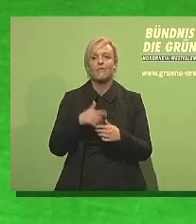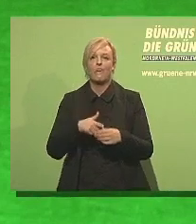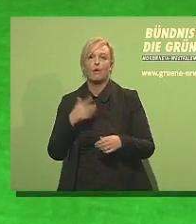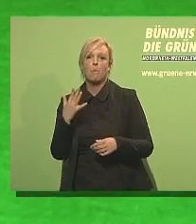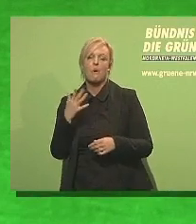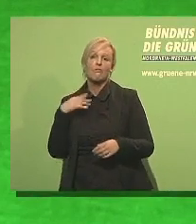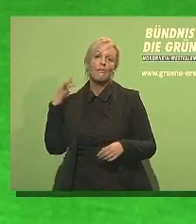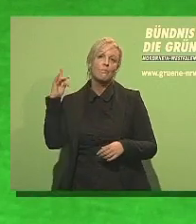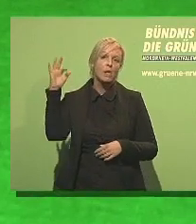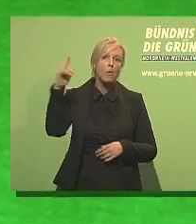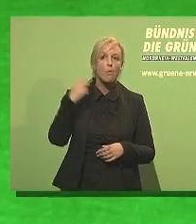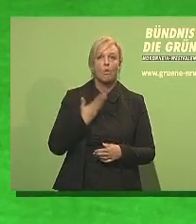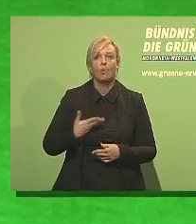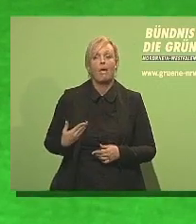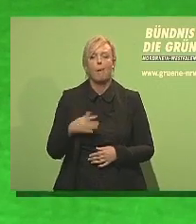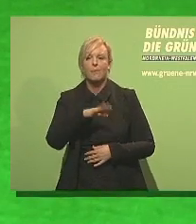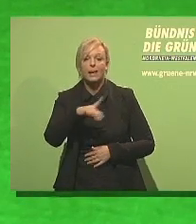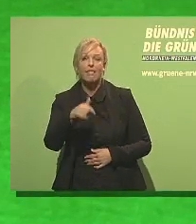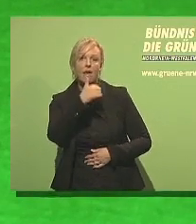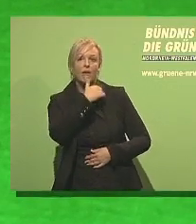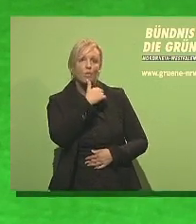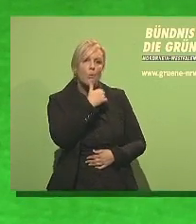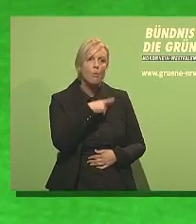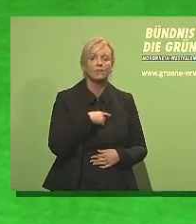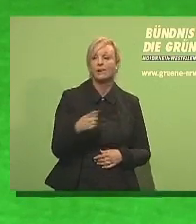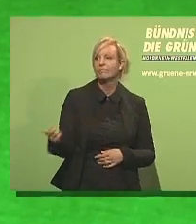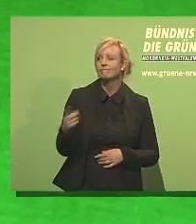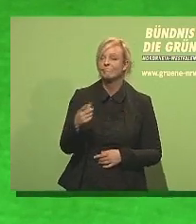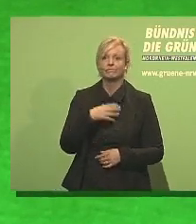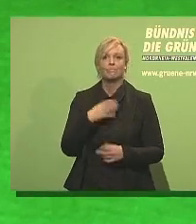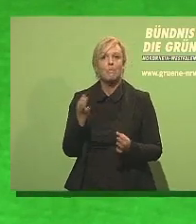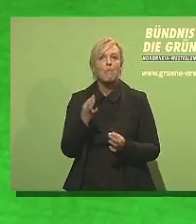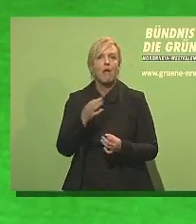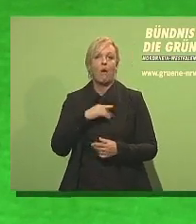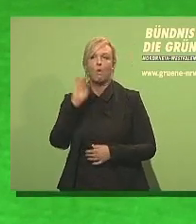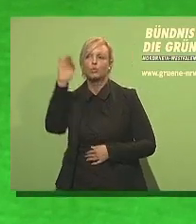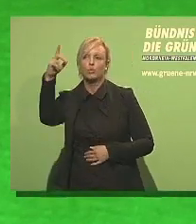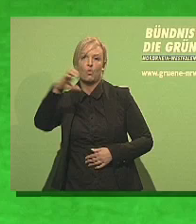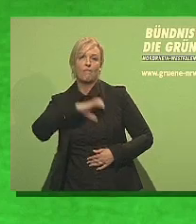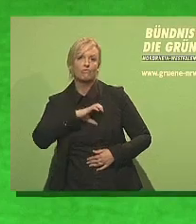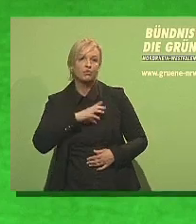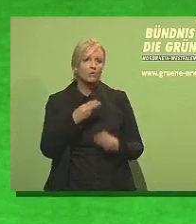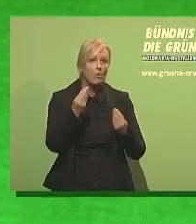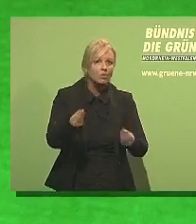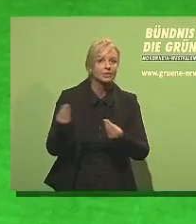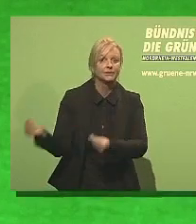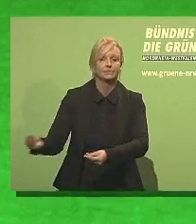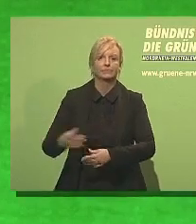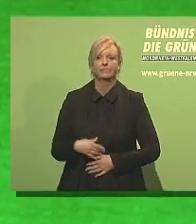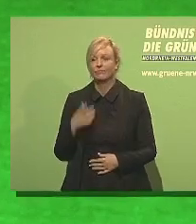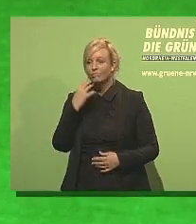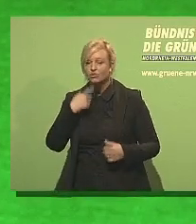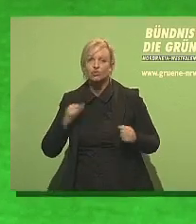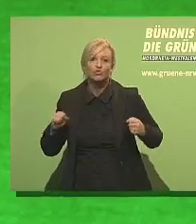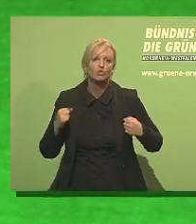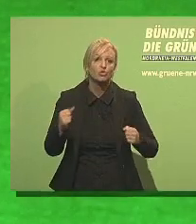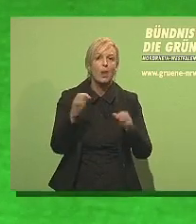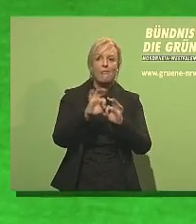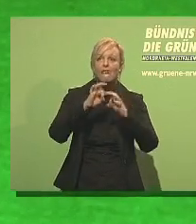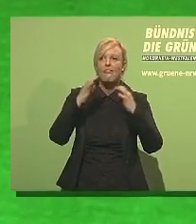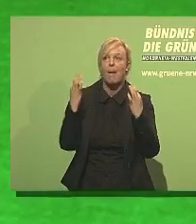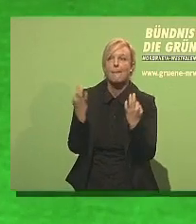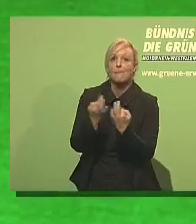und Jugendliche trotz ihrer Herkunft bessere Zukunftschancen haben. Lasst uns dafür kämpfen, dass ihre Familien ein